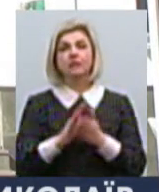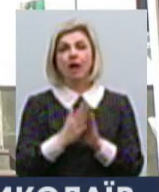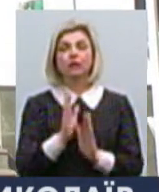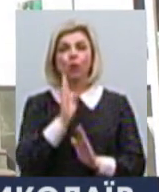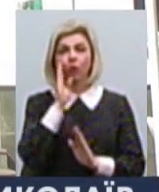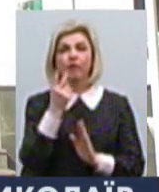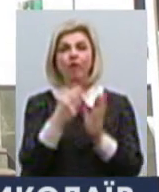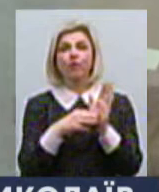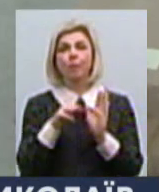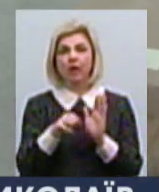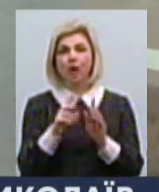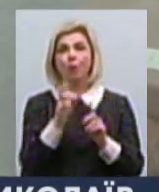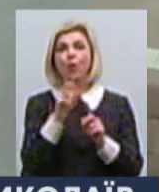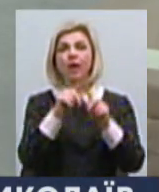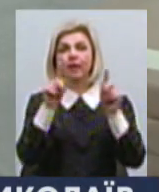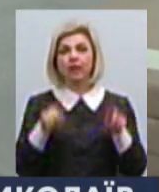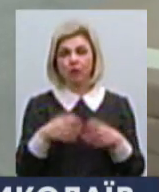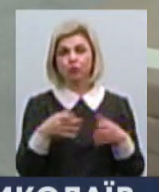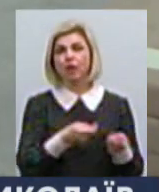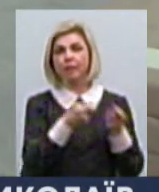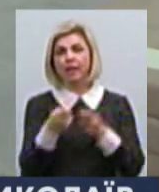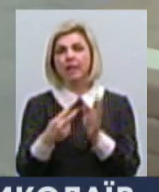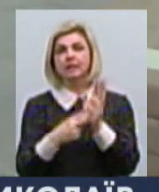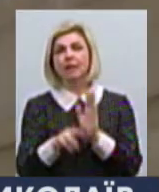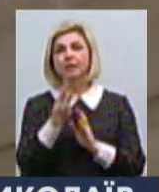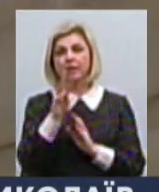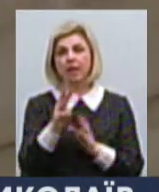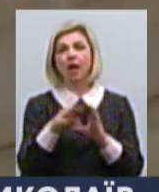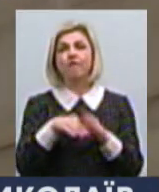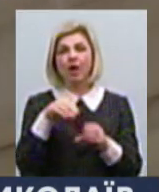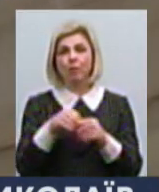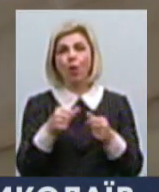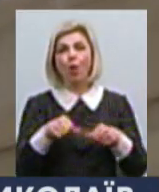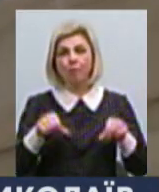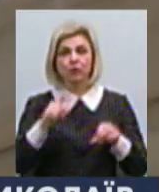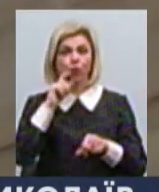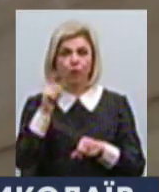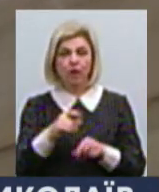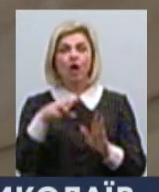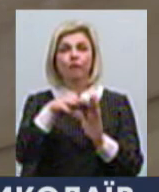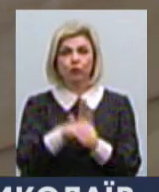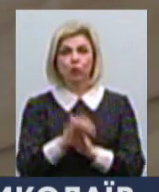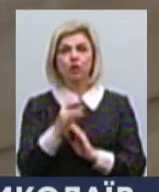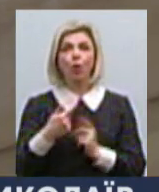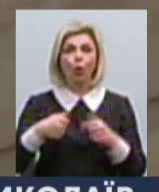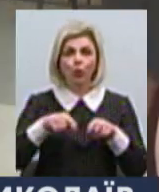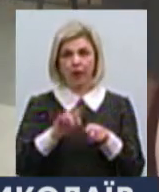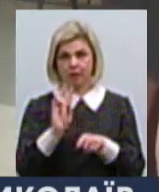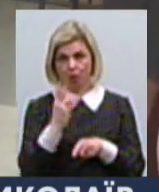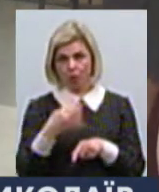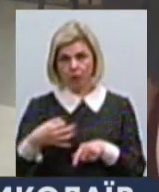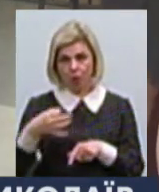28 березня бюлетені вже завезені до 73 окружних виборчих комісій України, в тому числі до округів Миколаївщини.